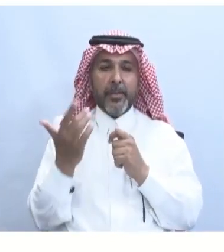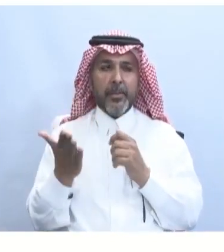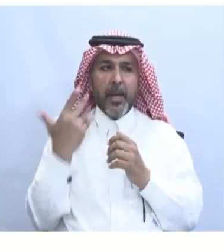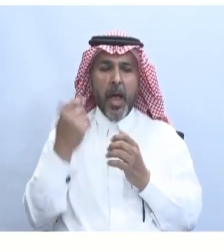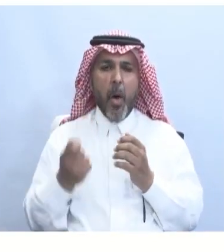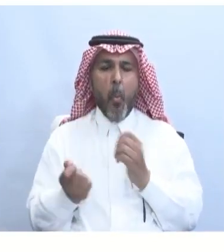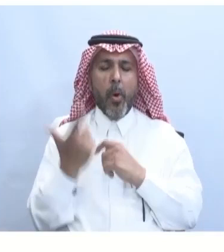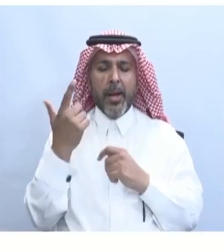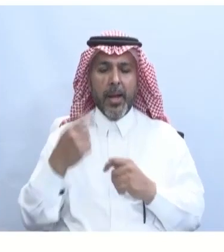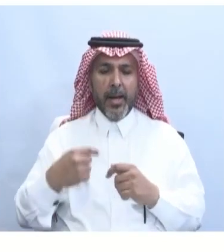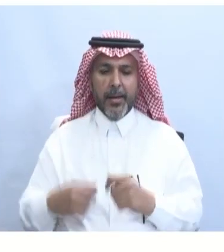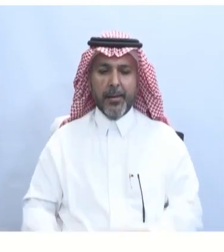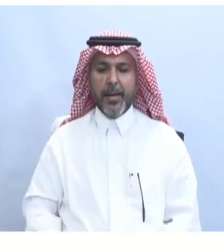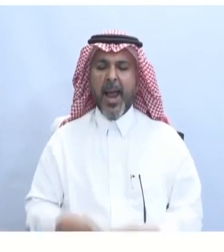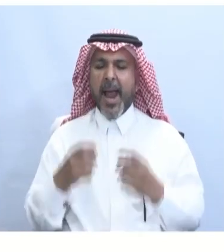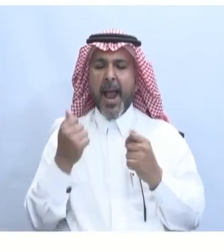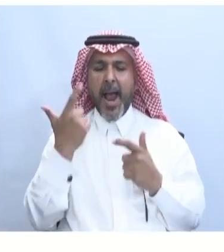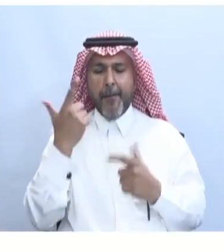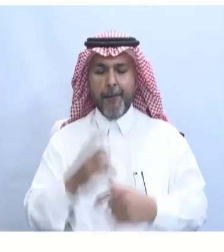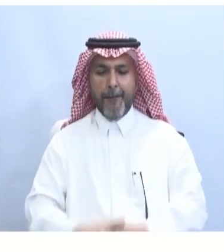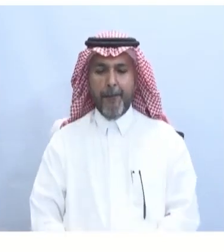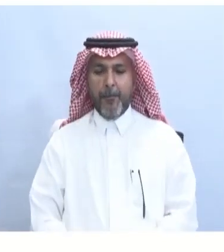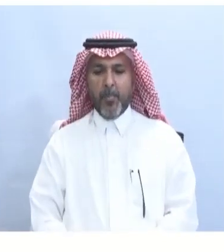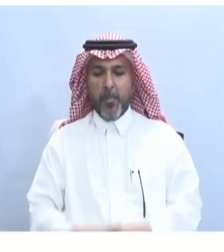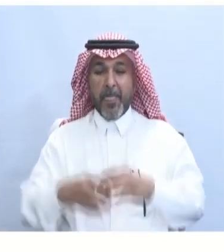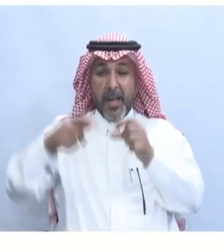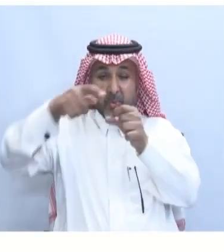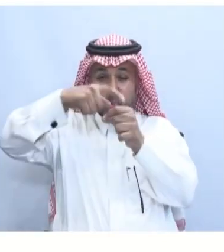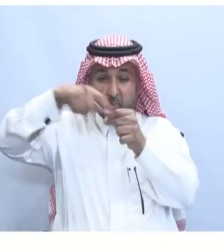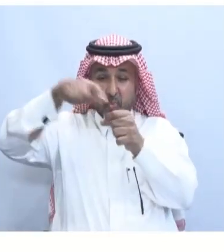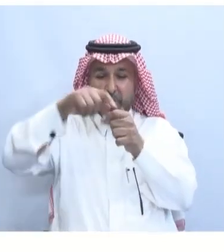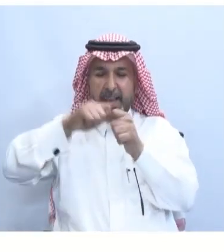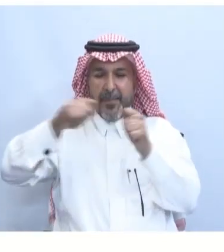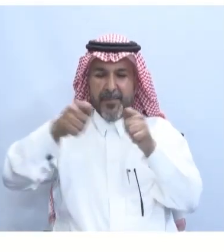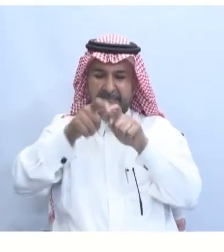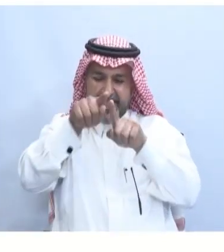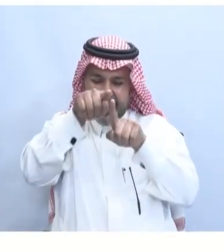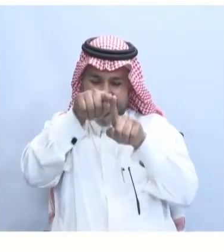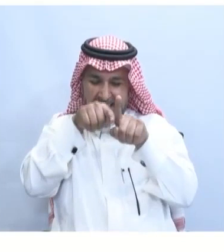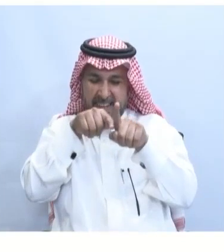اذا صدر اول دينار عربي خالص من الذهب قطره سانتي